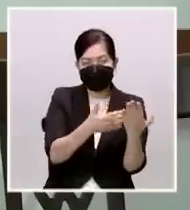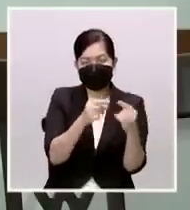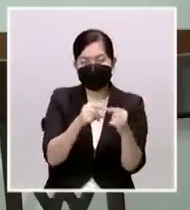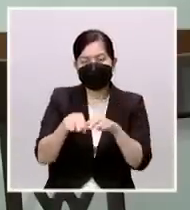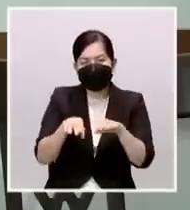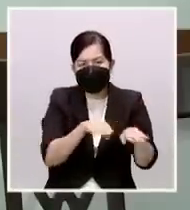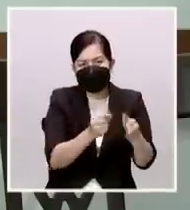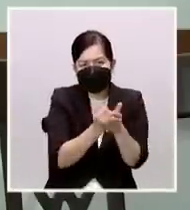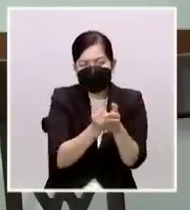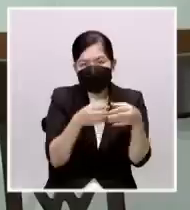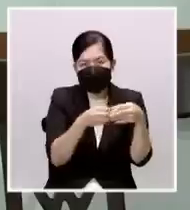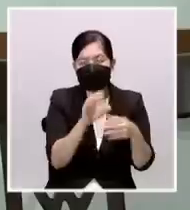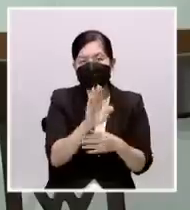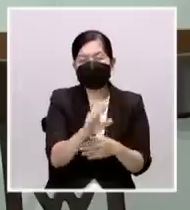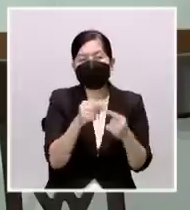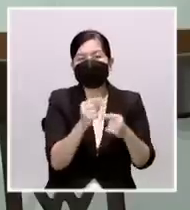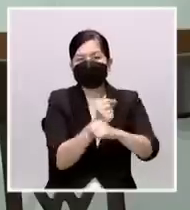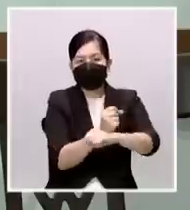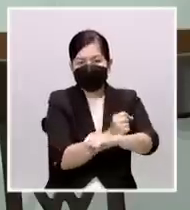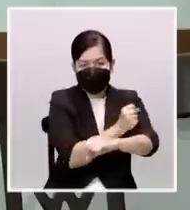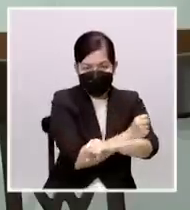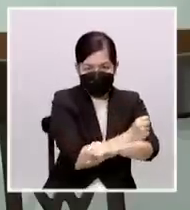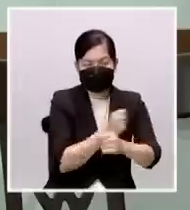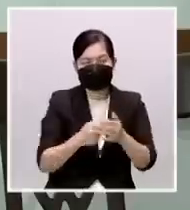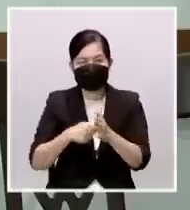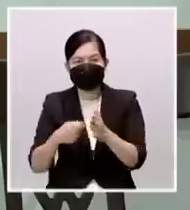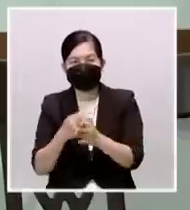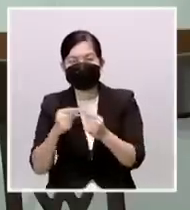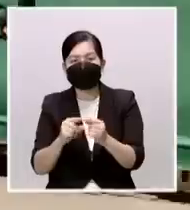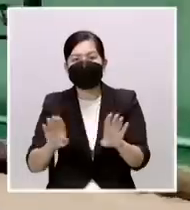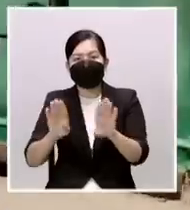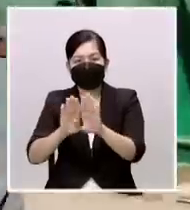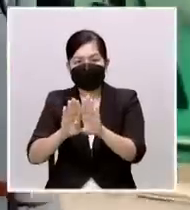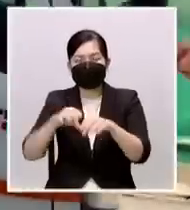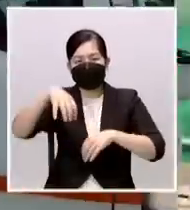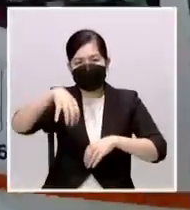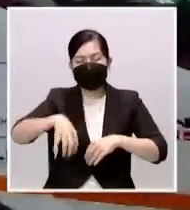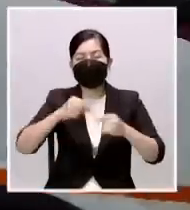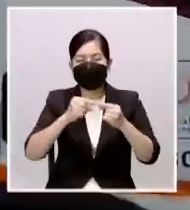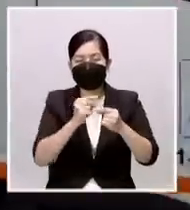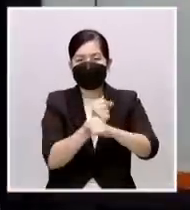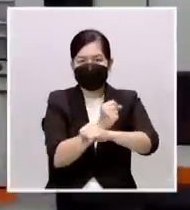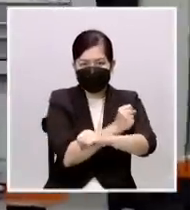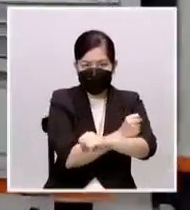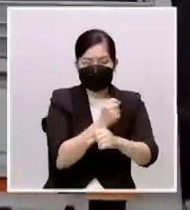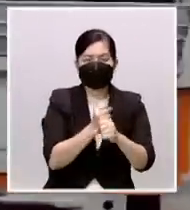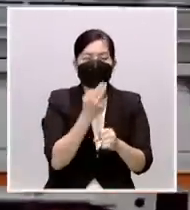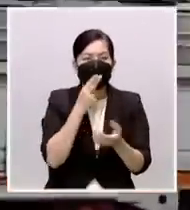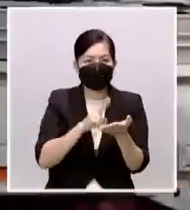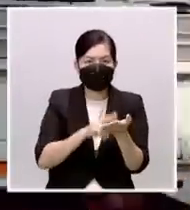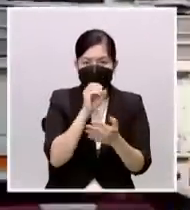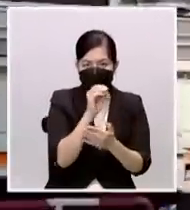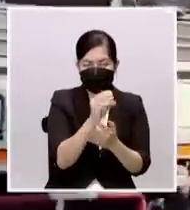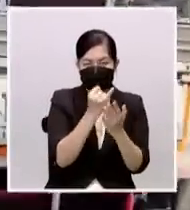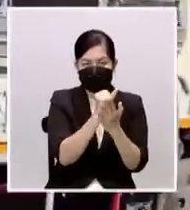างส่วนที่เดินทางกลับภูมิลำเนาจากการปิดแคมป์ในกรุงเทพมหานครปริมณฑลโดยทำหนังสือถึงผู้ราชการจังหวัดจัดทีม